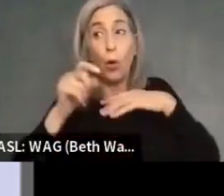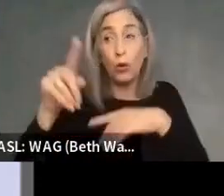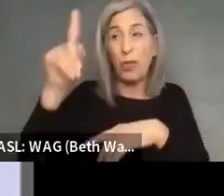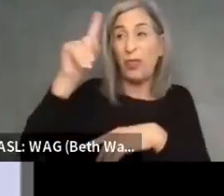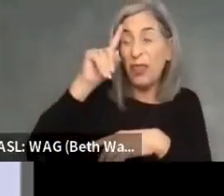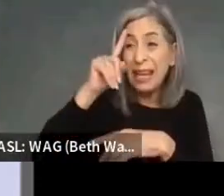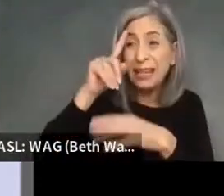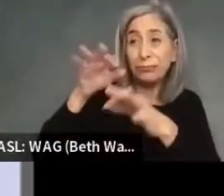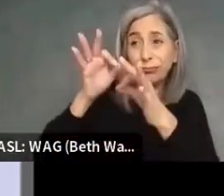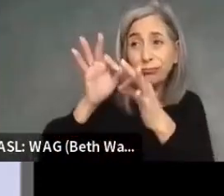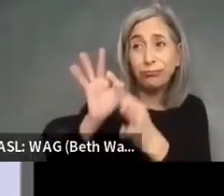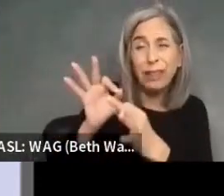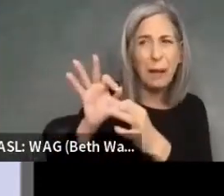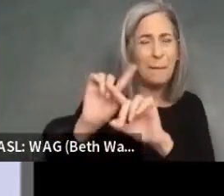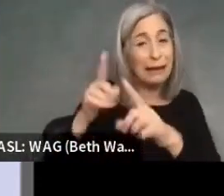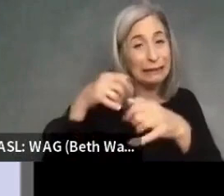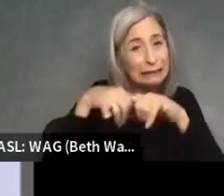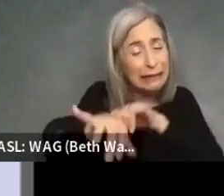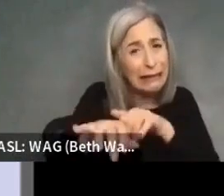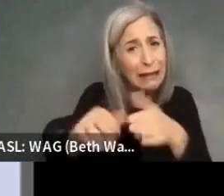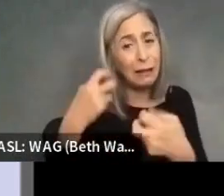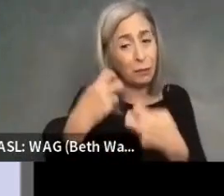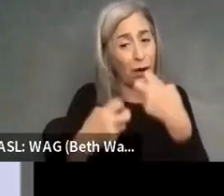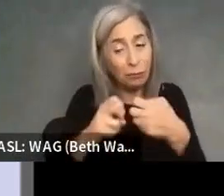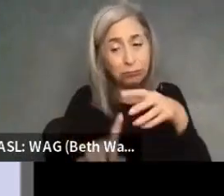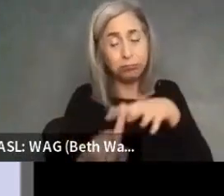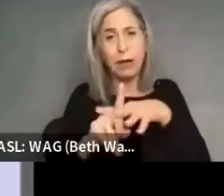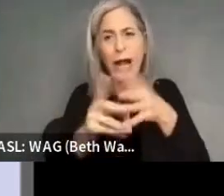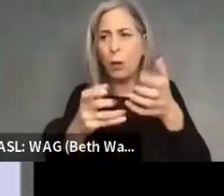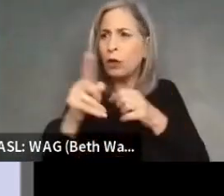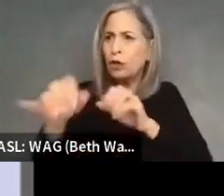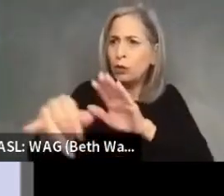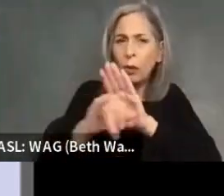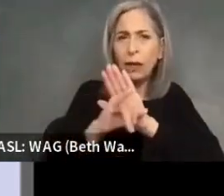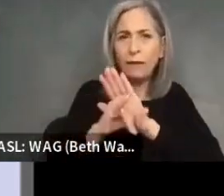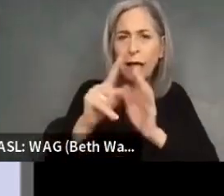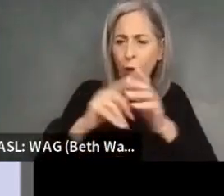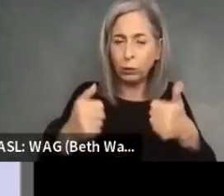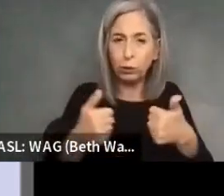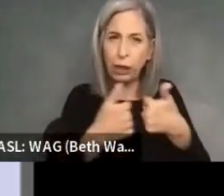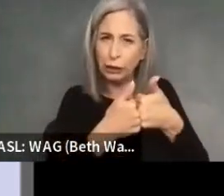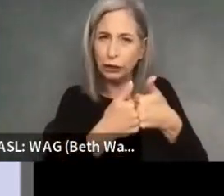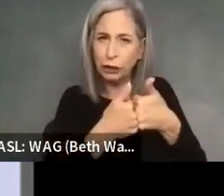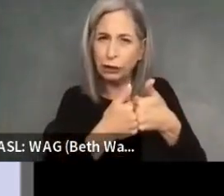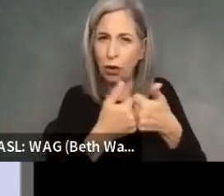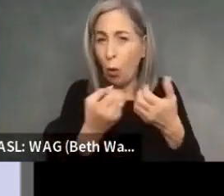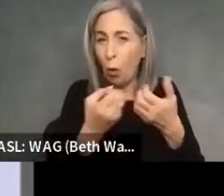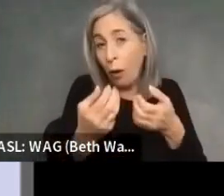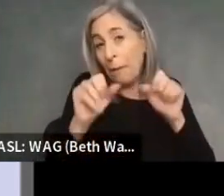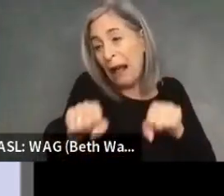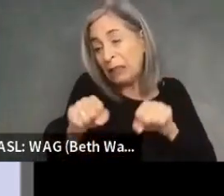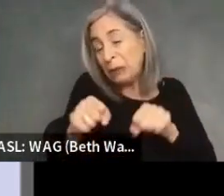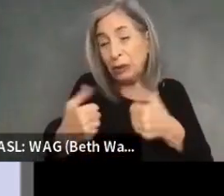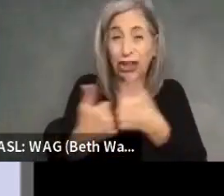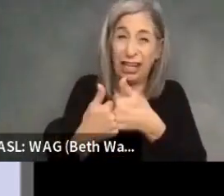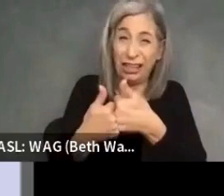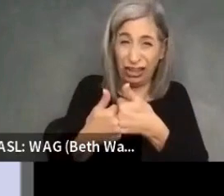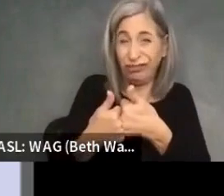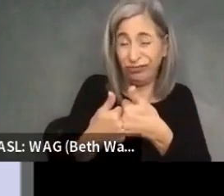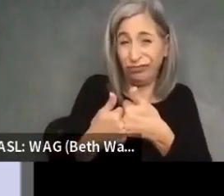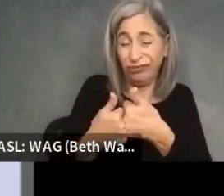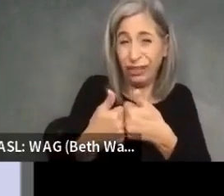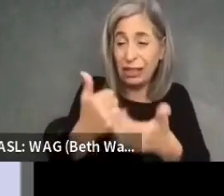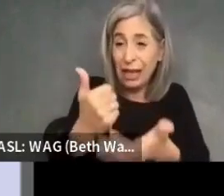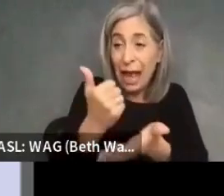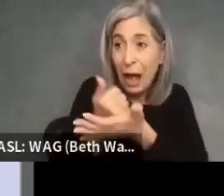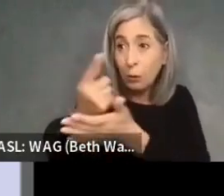到一些家长，你认为他们在语言方面是有困难的，去理解、去说、去